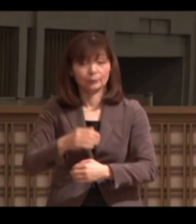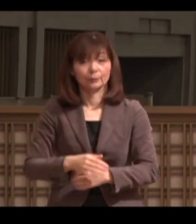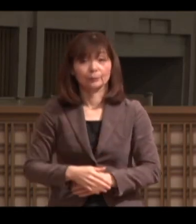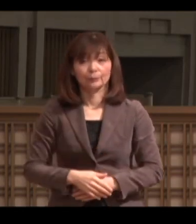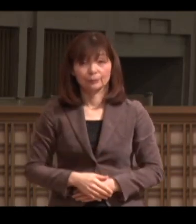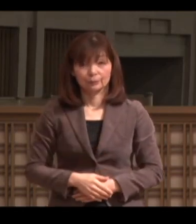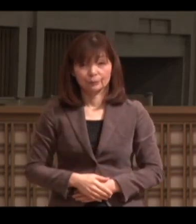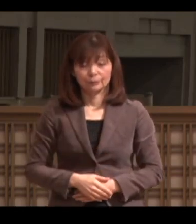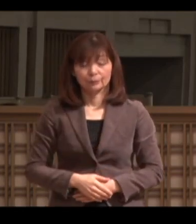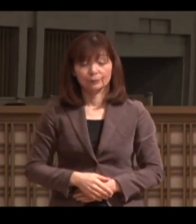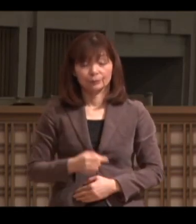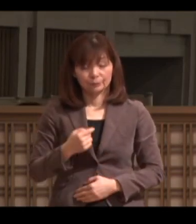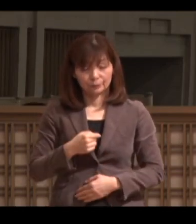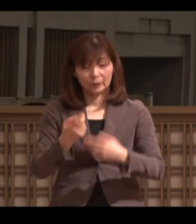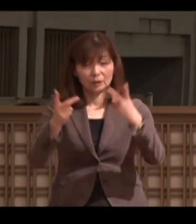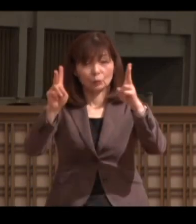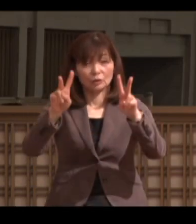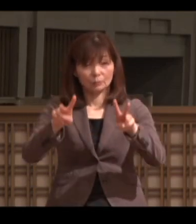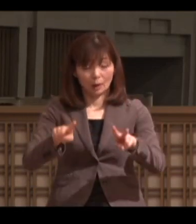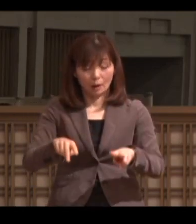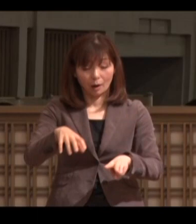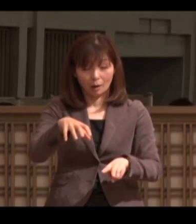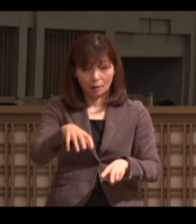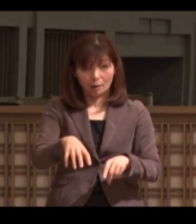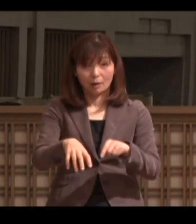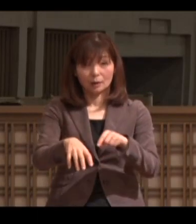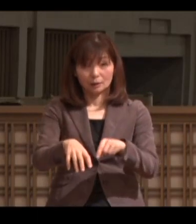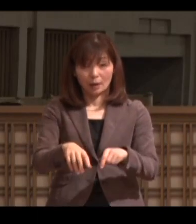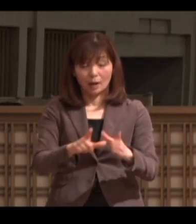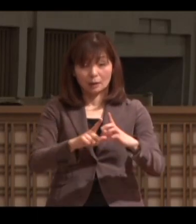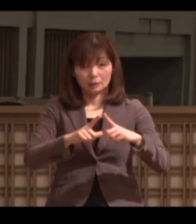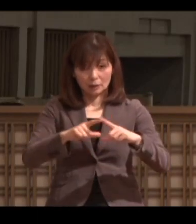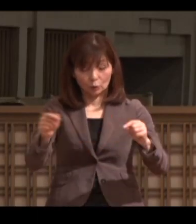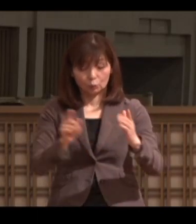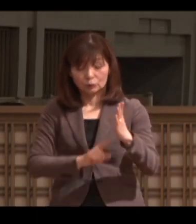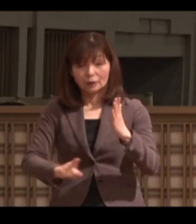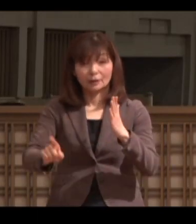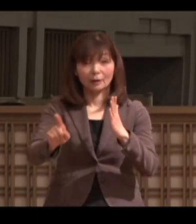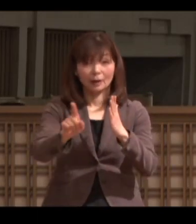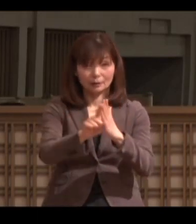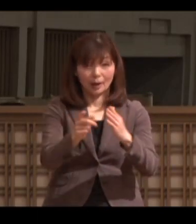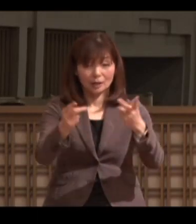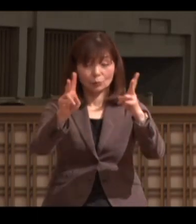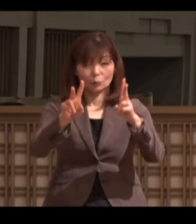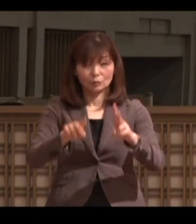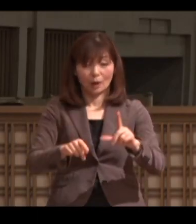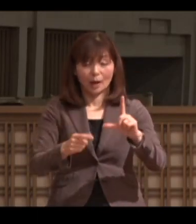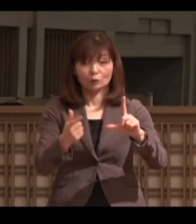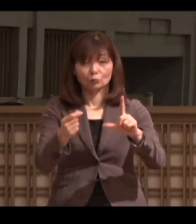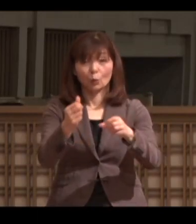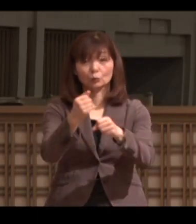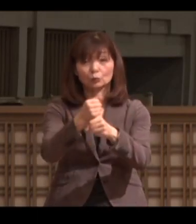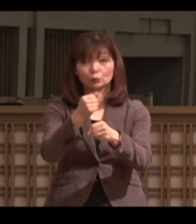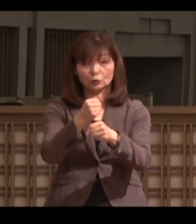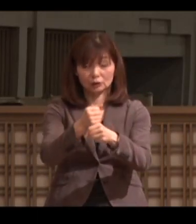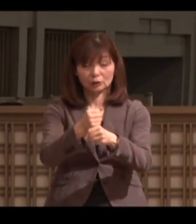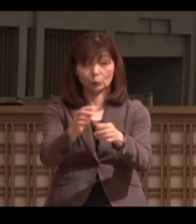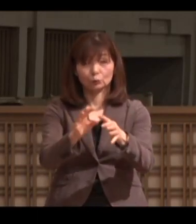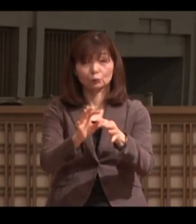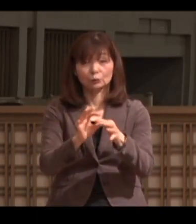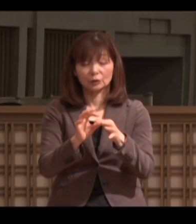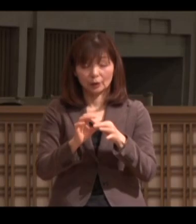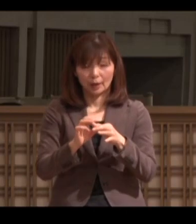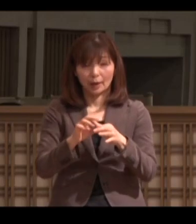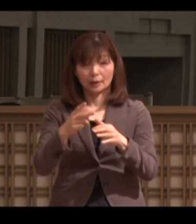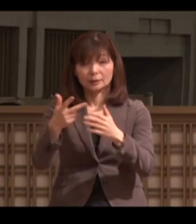え私はこの広島の地で全国に先駆けてこの広島エル作りといったことを通じてです